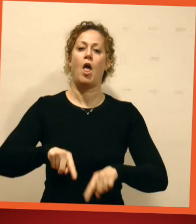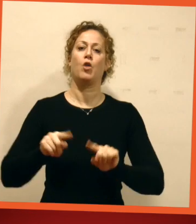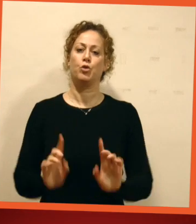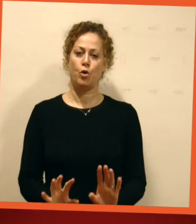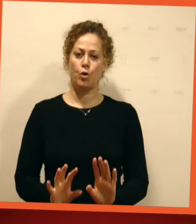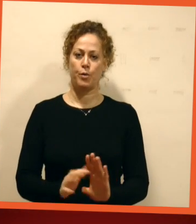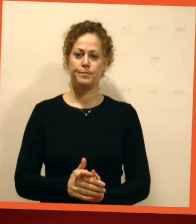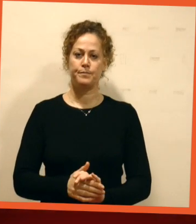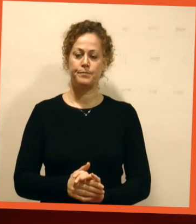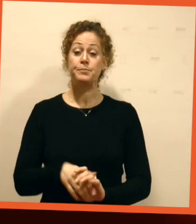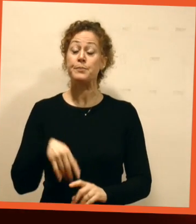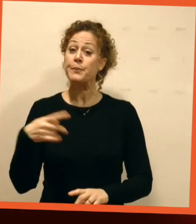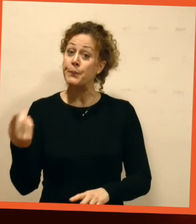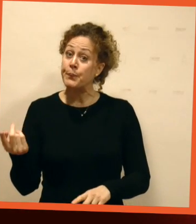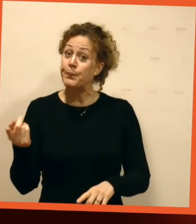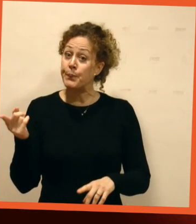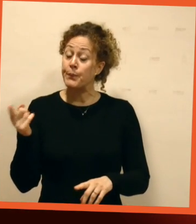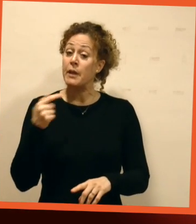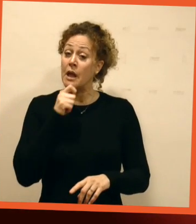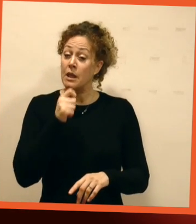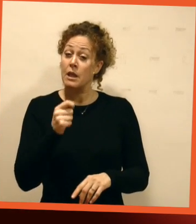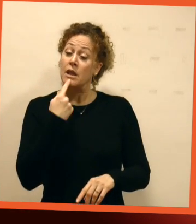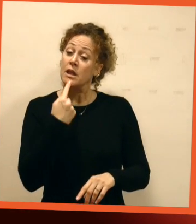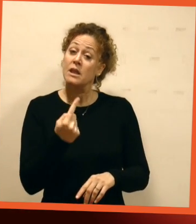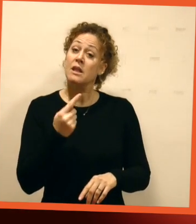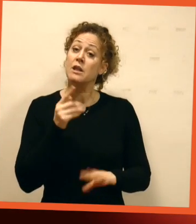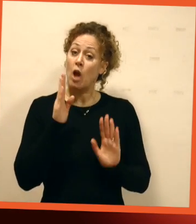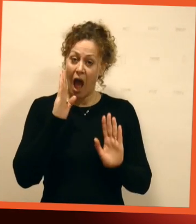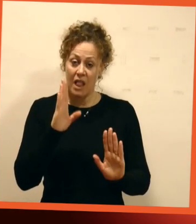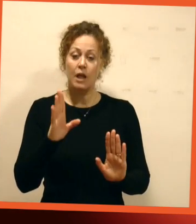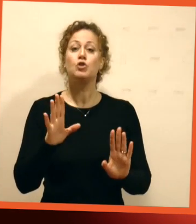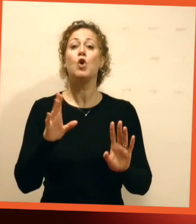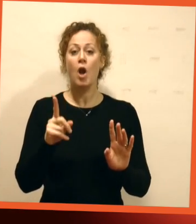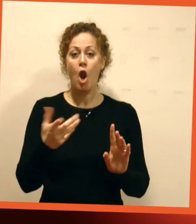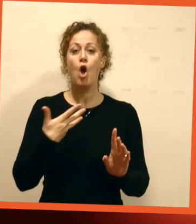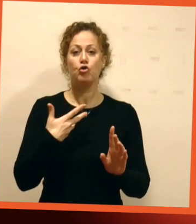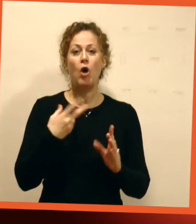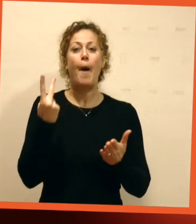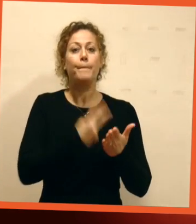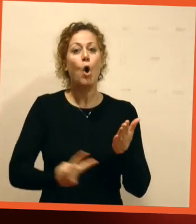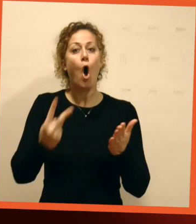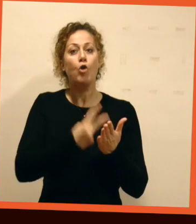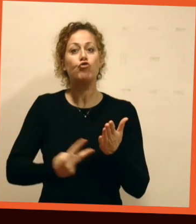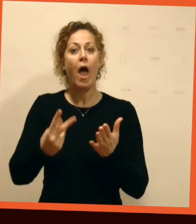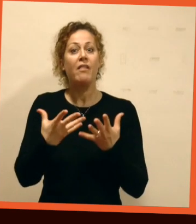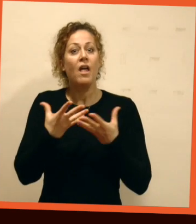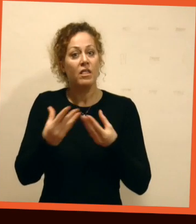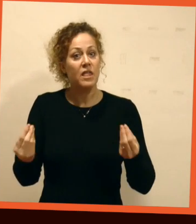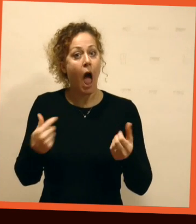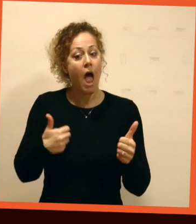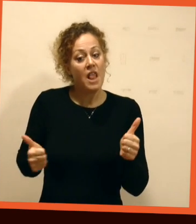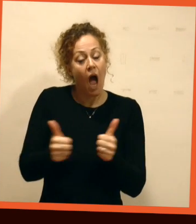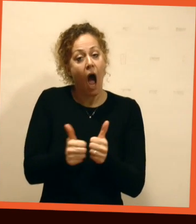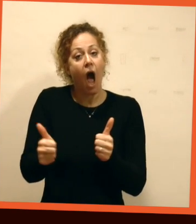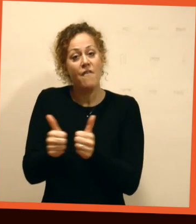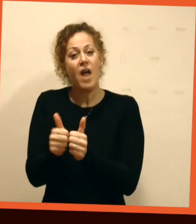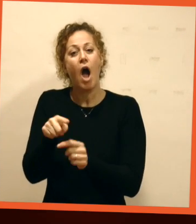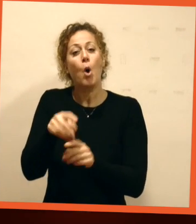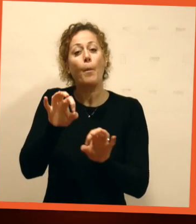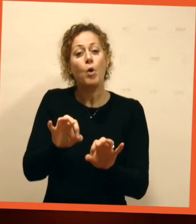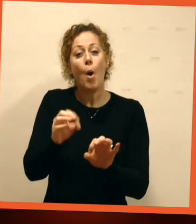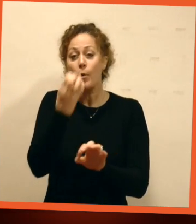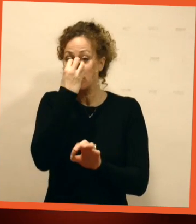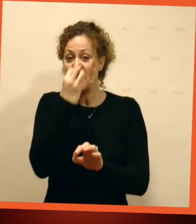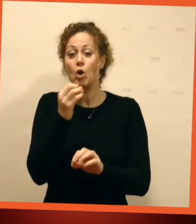riflette nella preparazione e nell'ideazione di una serie di progetti che si affiancano, certo, a Circusability. E